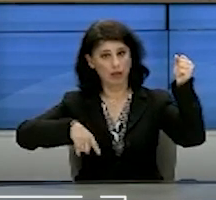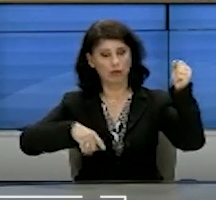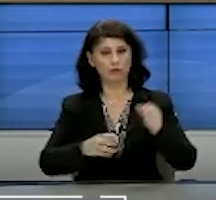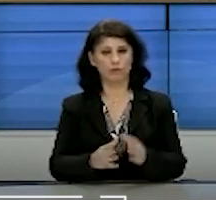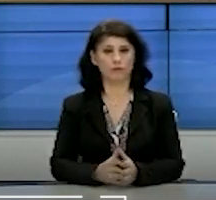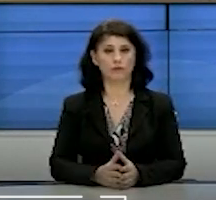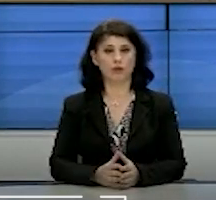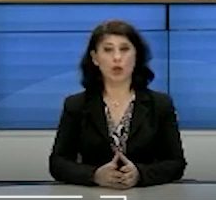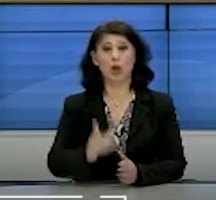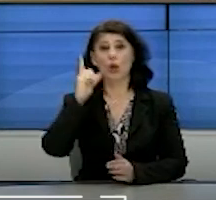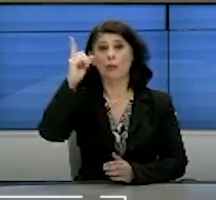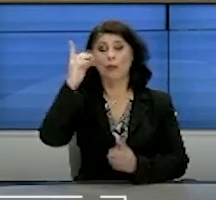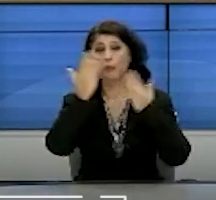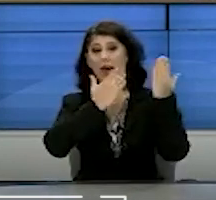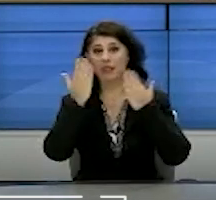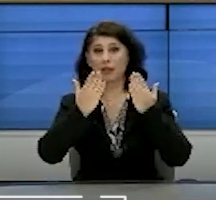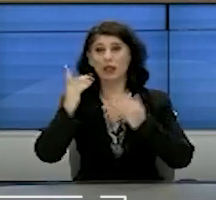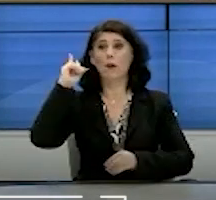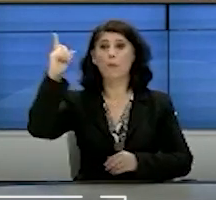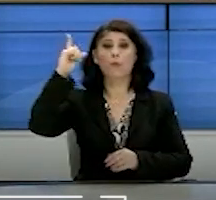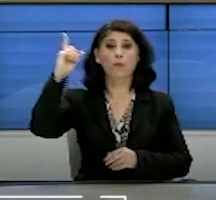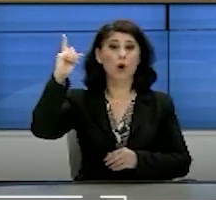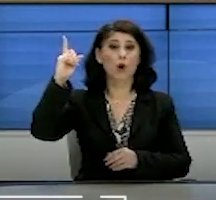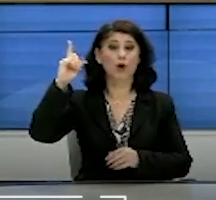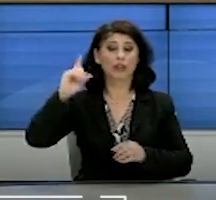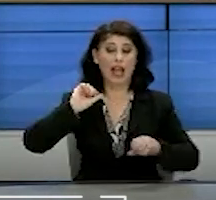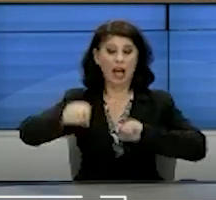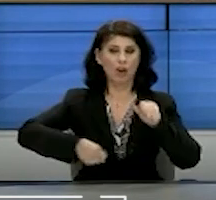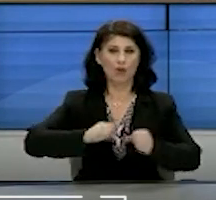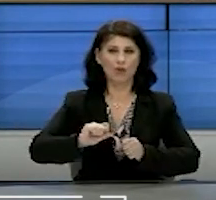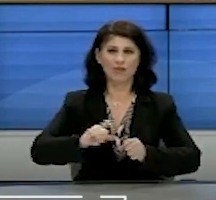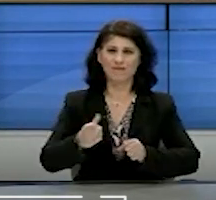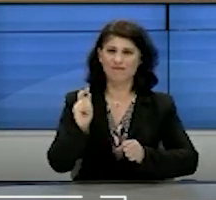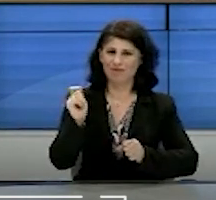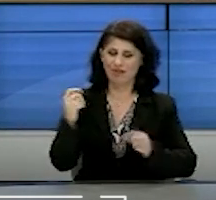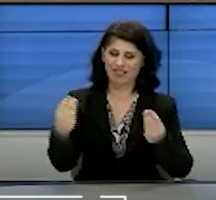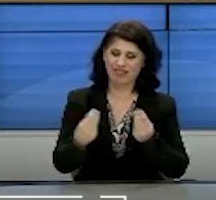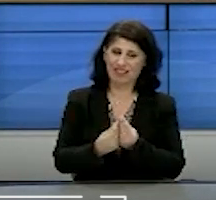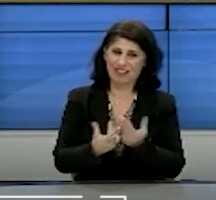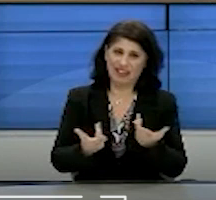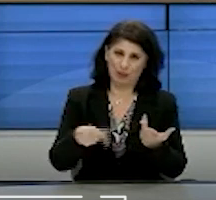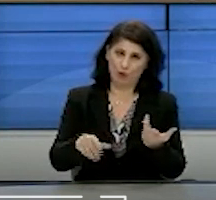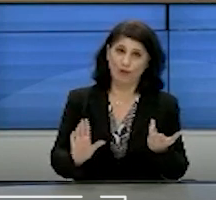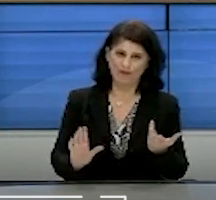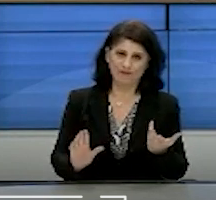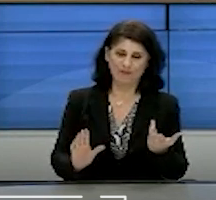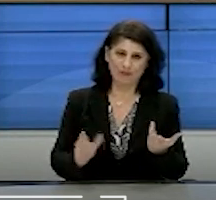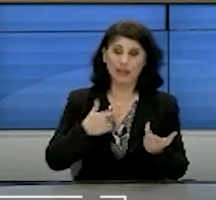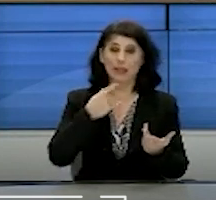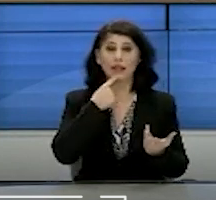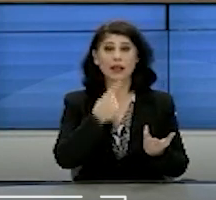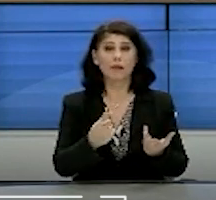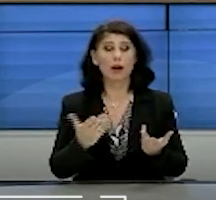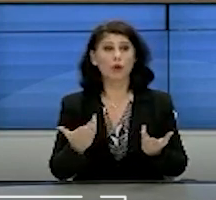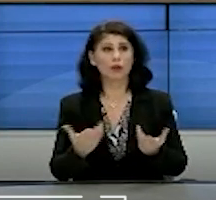πρώτοι στα μαθήματα, πρώτοι στους αγώνες, δεν σας εκφράζουν πια πολιτικά. Και επισήμανα